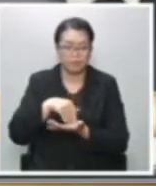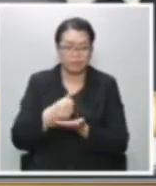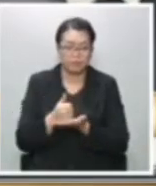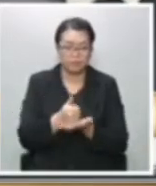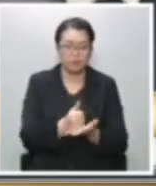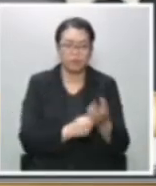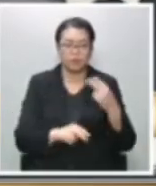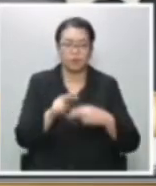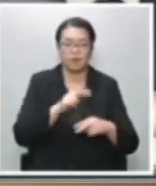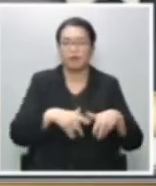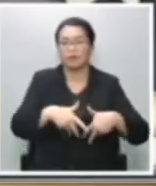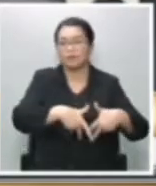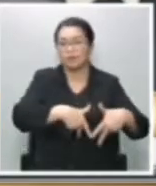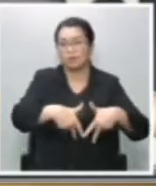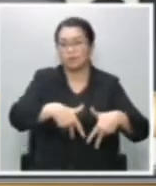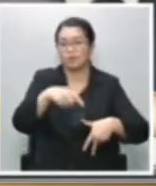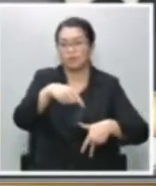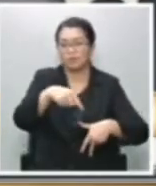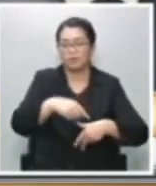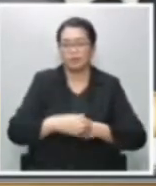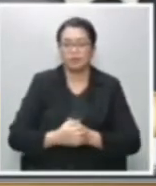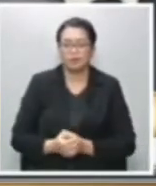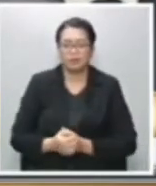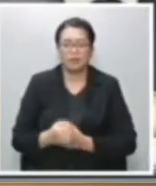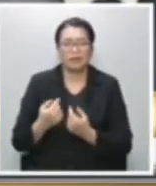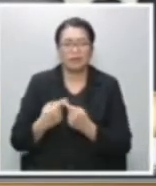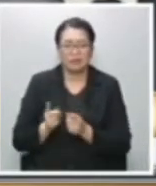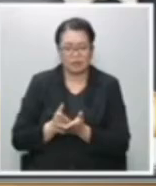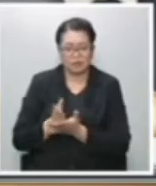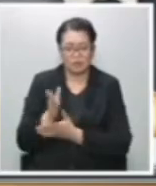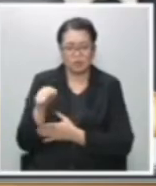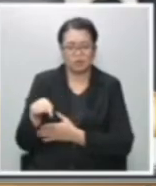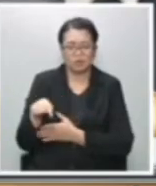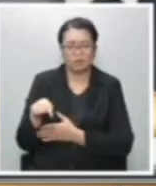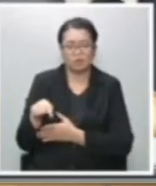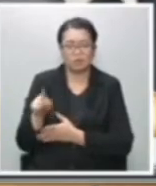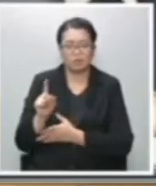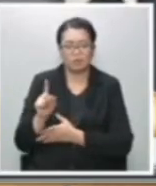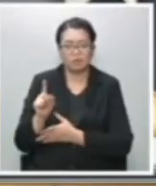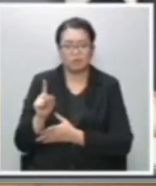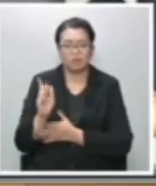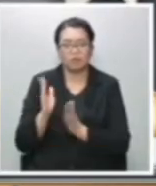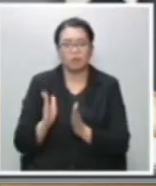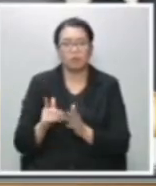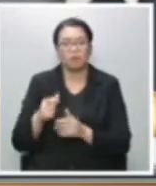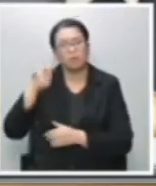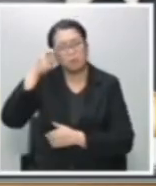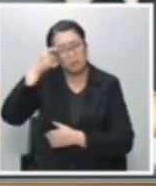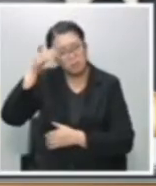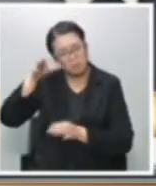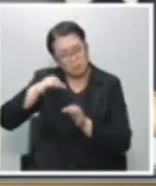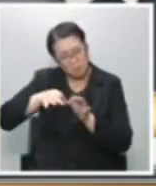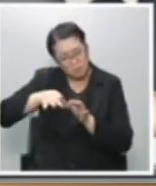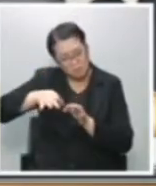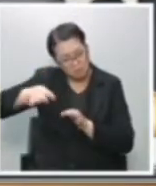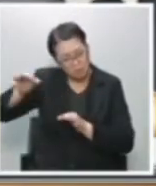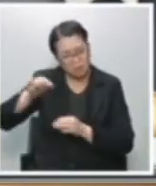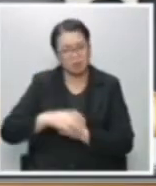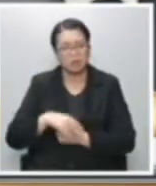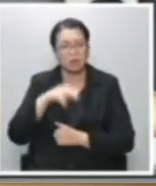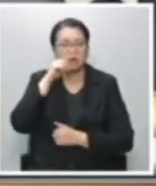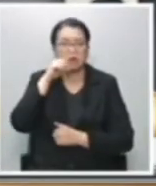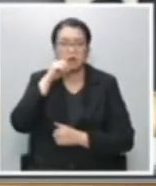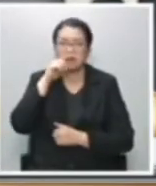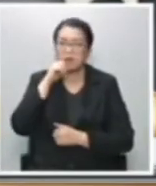แลแต่ว่าอีกส่วนหนึ่งนะครับก็คือคนที่อยู่ในชนบทนะครับที่ประปาเนี่ยเข้